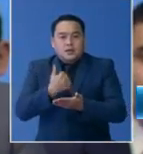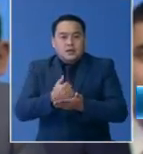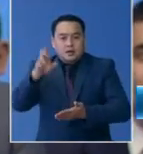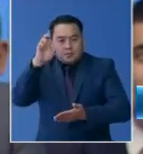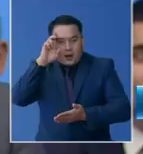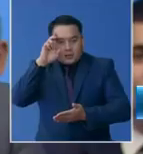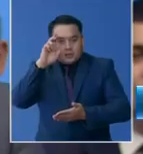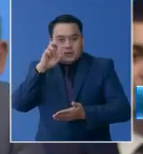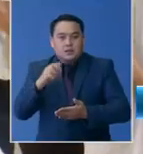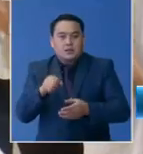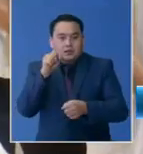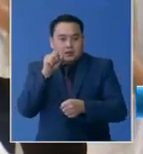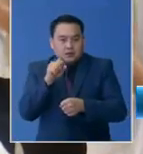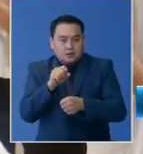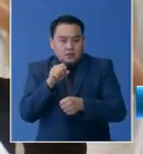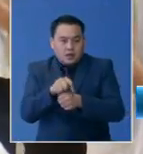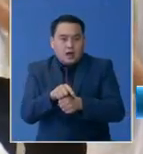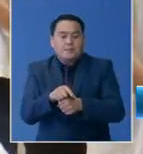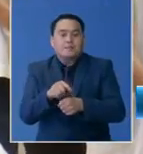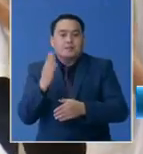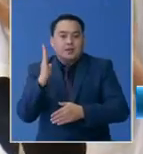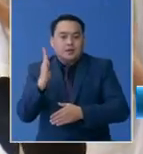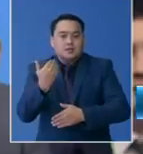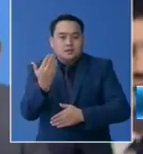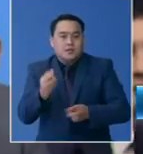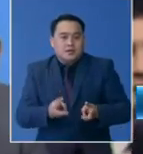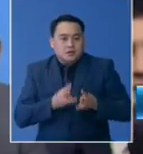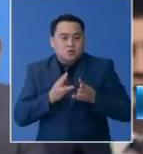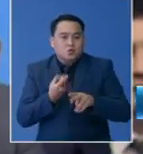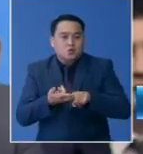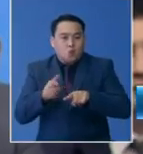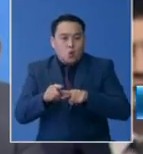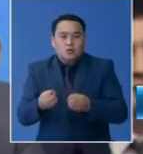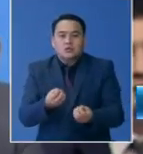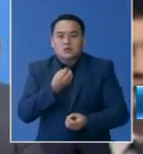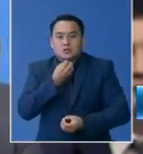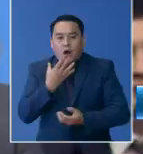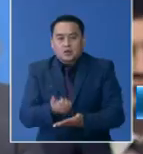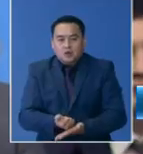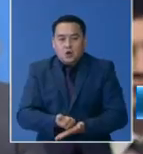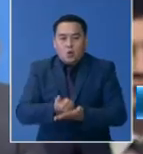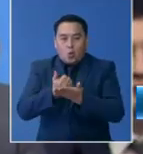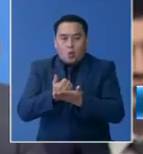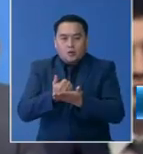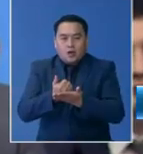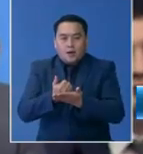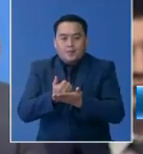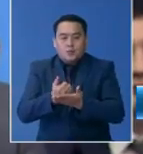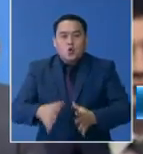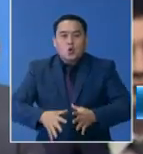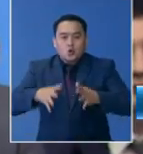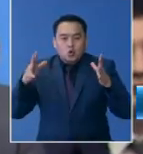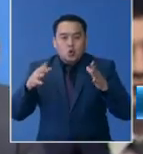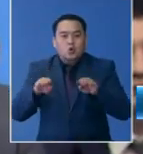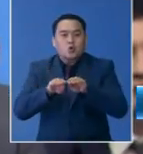сіздерге талап берді. Сол үшін менің тілегім соны жақсы қолдарыңызға алып, бұдан да үлкен